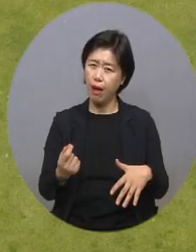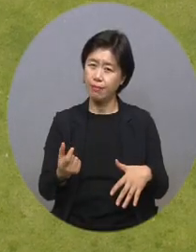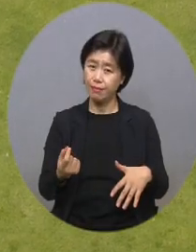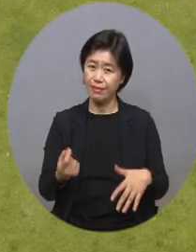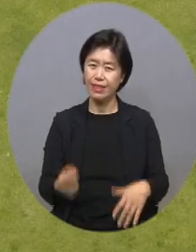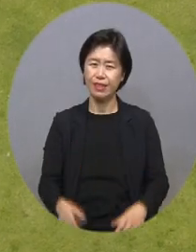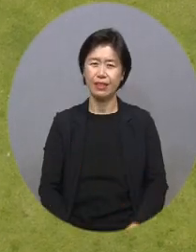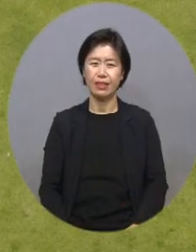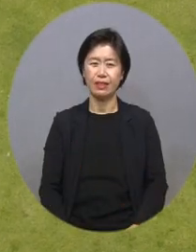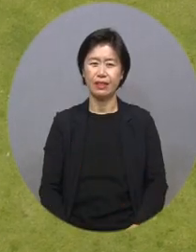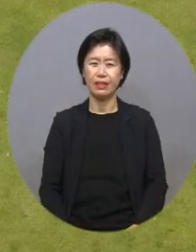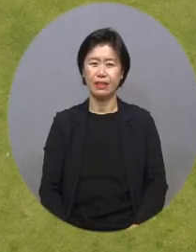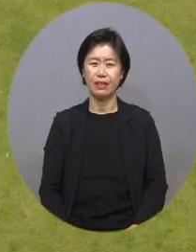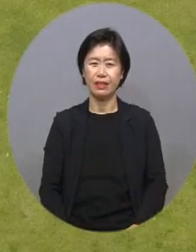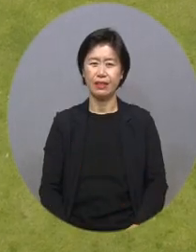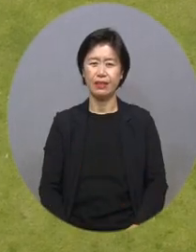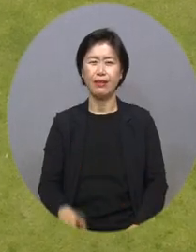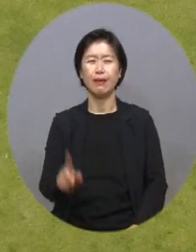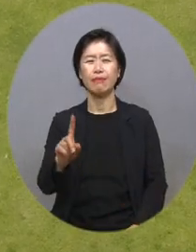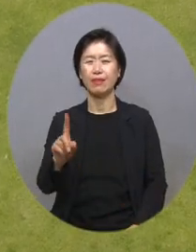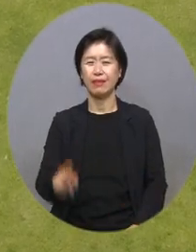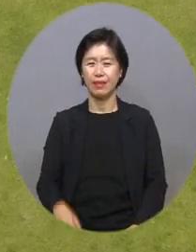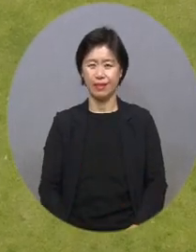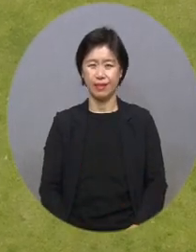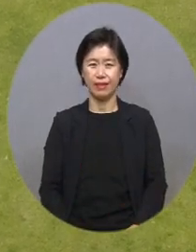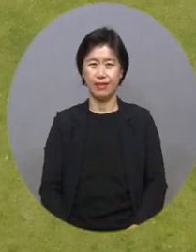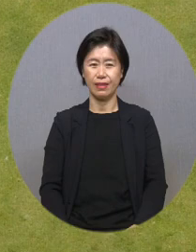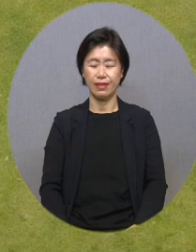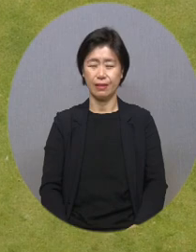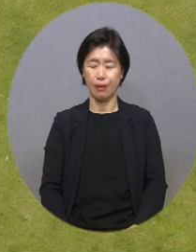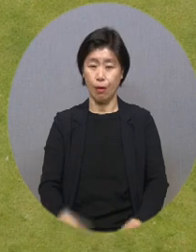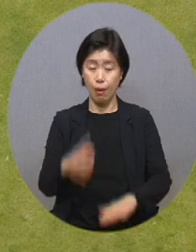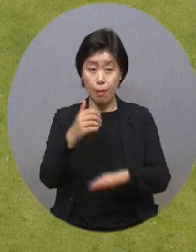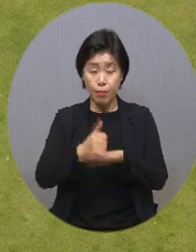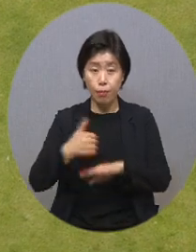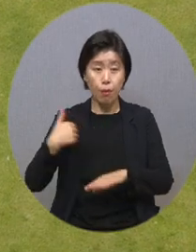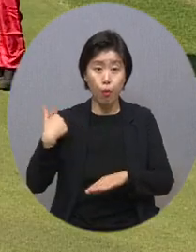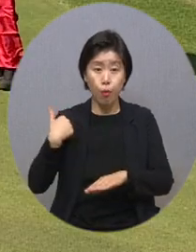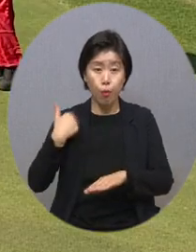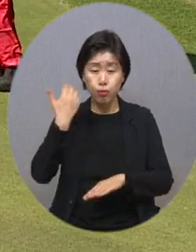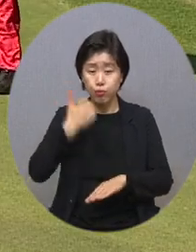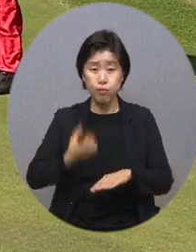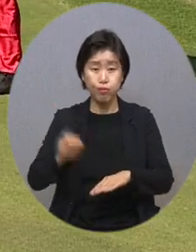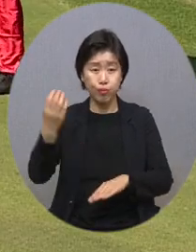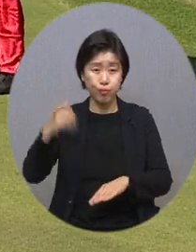아. 모르는 거야. 내가 아. 넣고 둘이 못 넣으면.